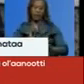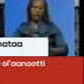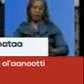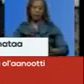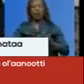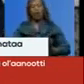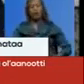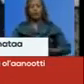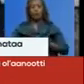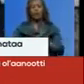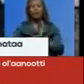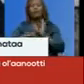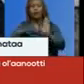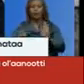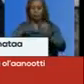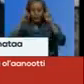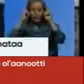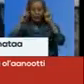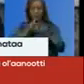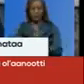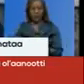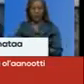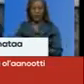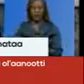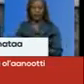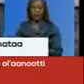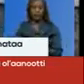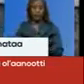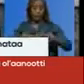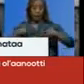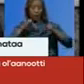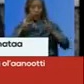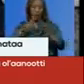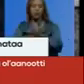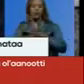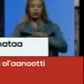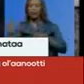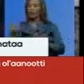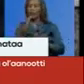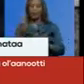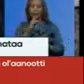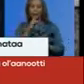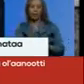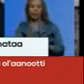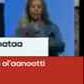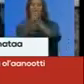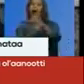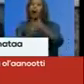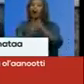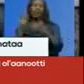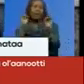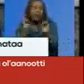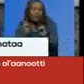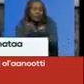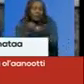ለብሶት እንደዳረገው እንገነዘባለን። ያለ ወጣቱ የተሳትፎና ተጠቃሚነት አገር የትም